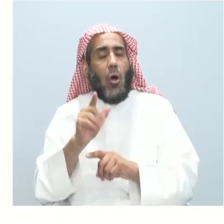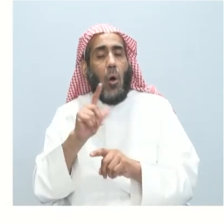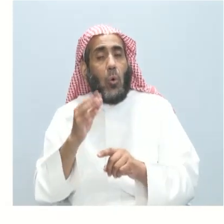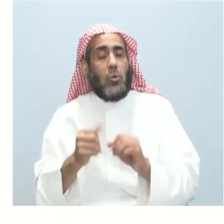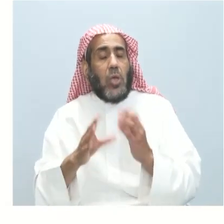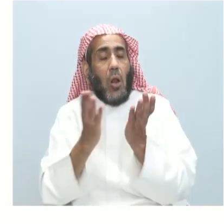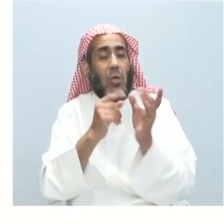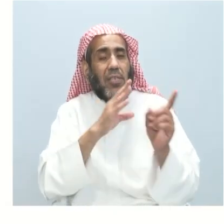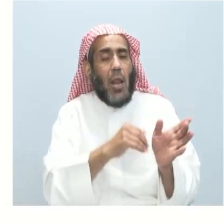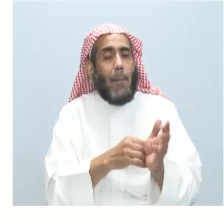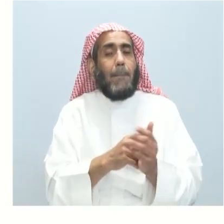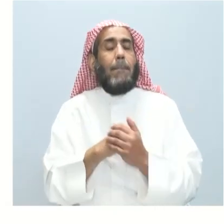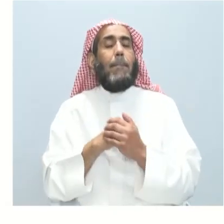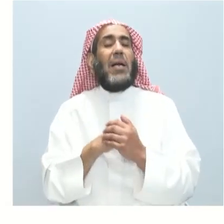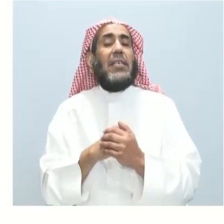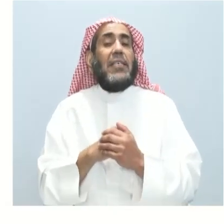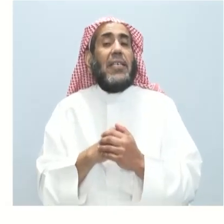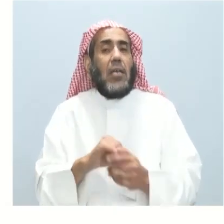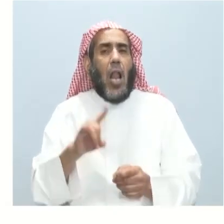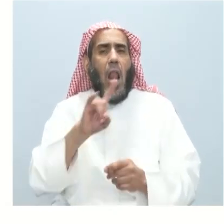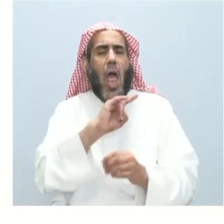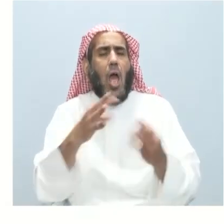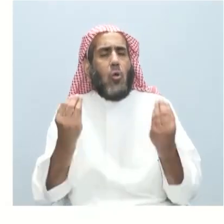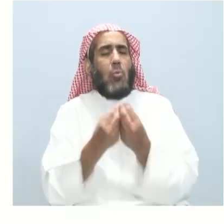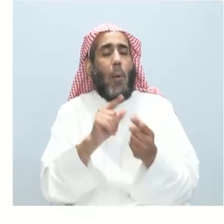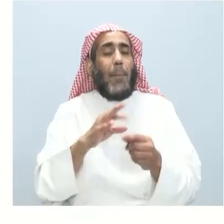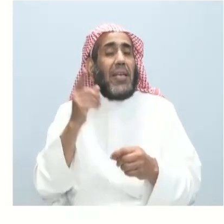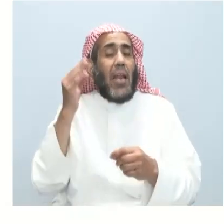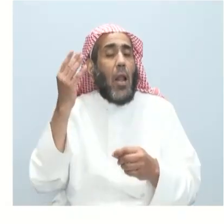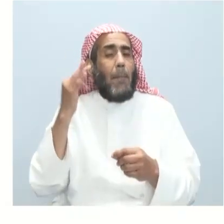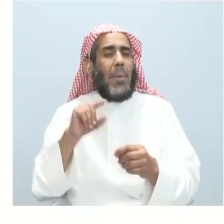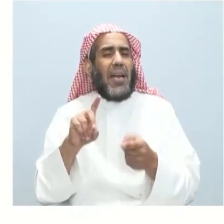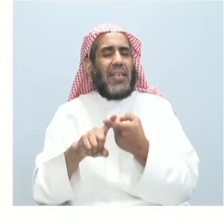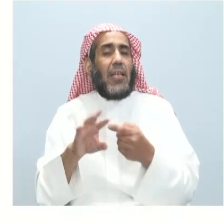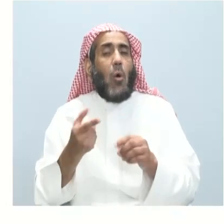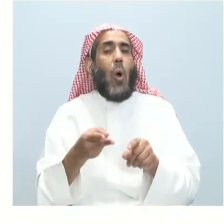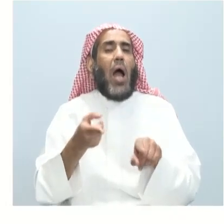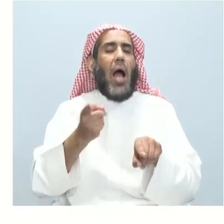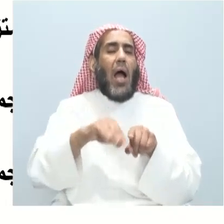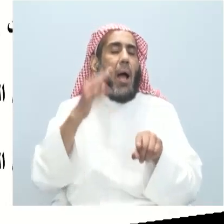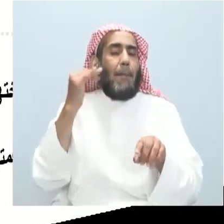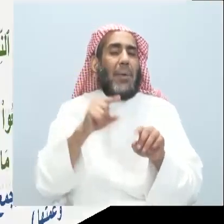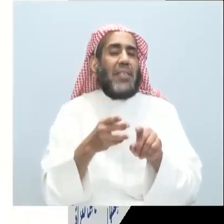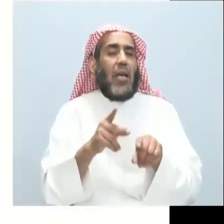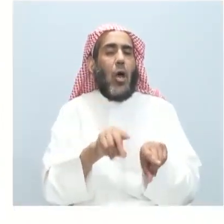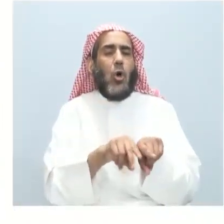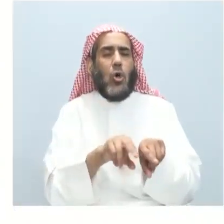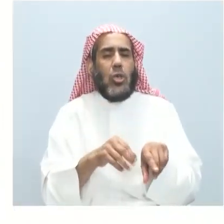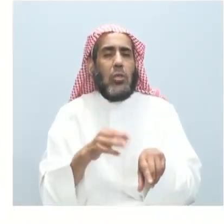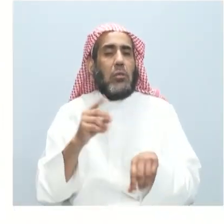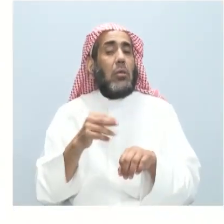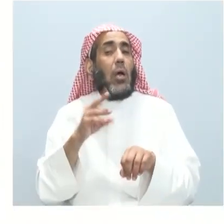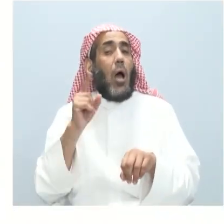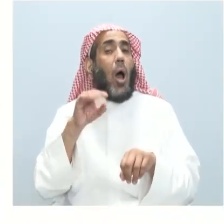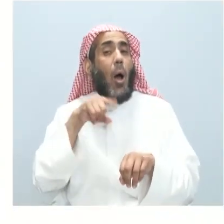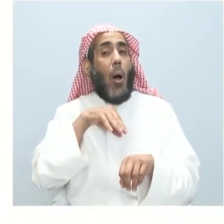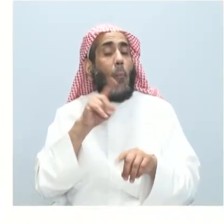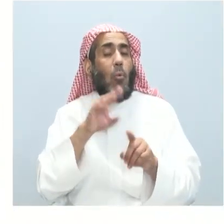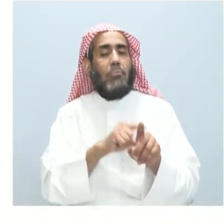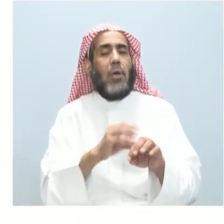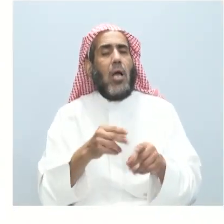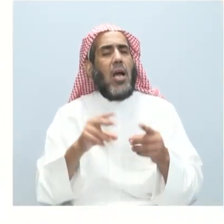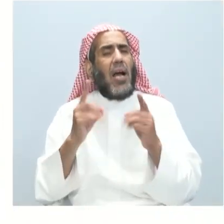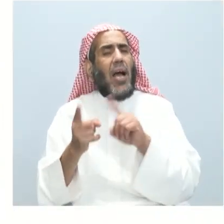قوله صلى الله عليه وسلم لا يجمع بين المراه وعمتها ننتقل بعد هذا الى سؤال الاخر